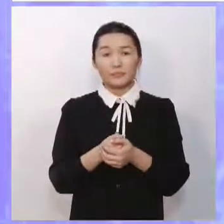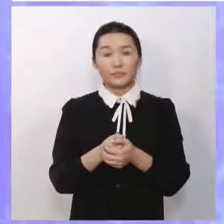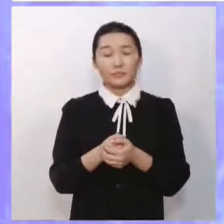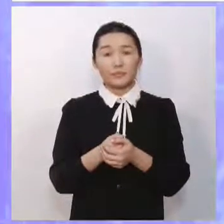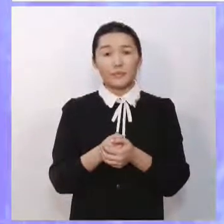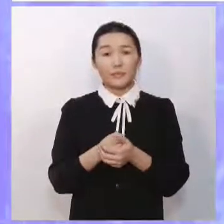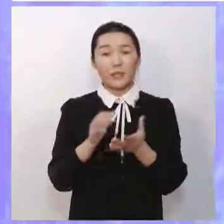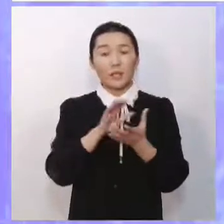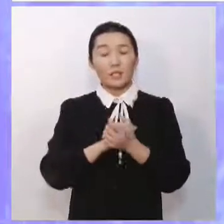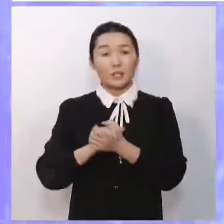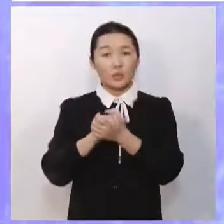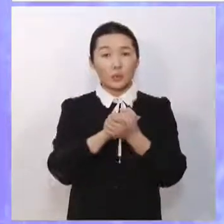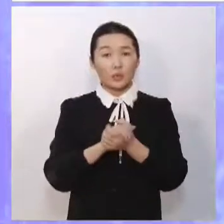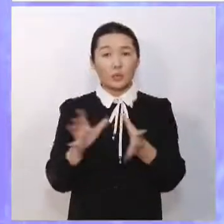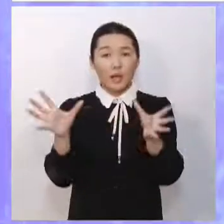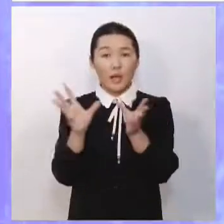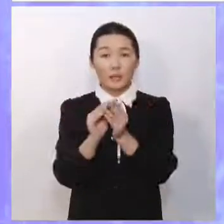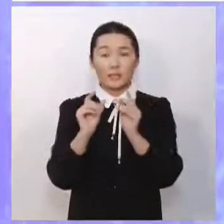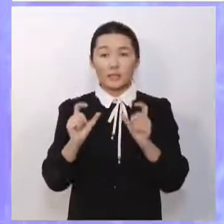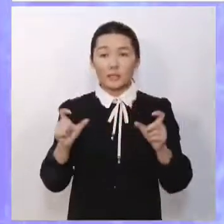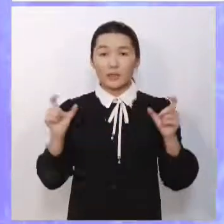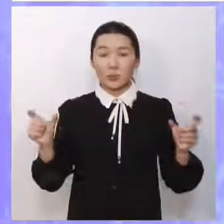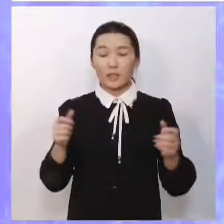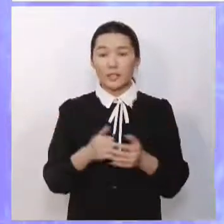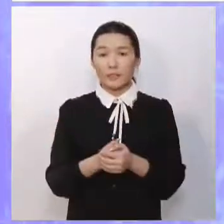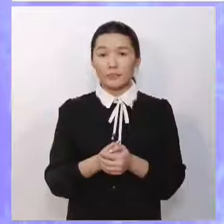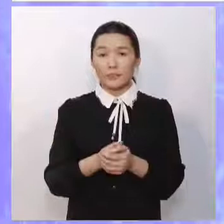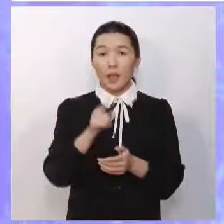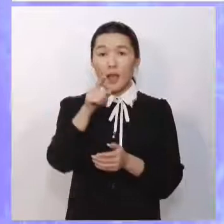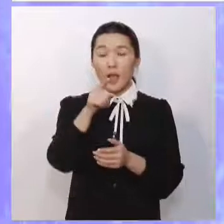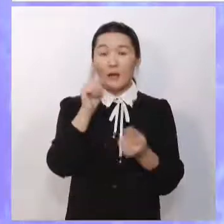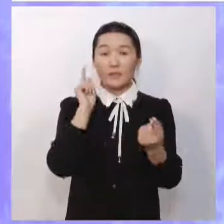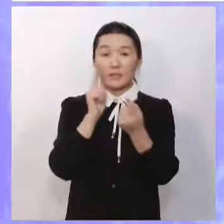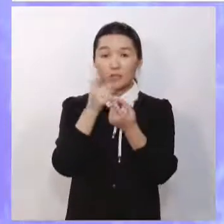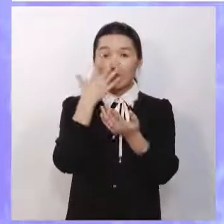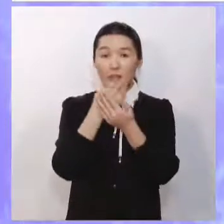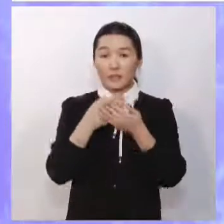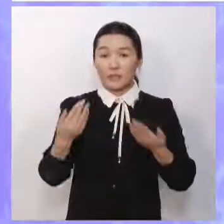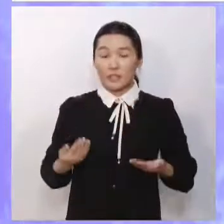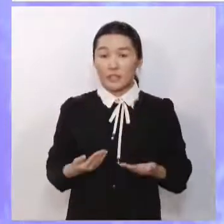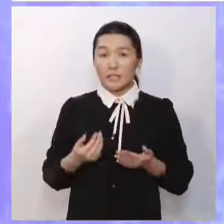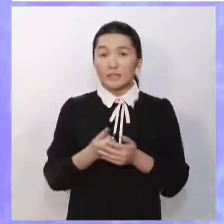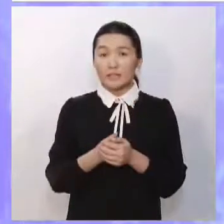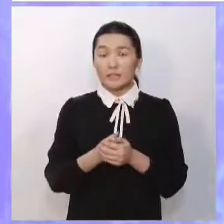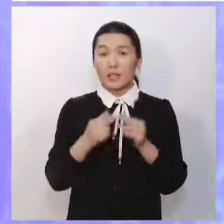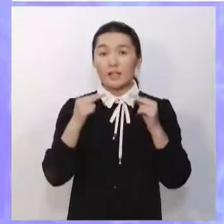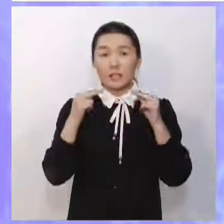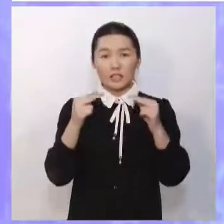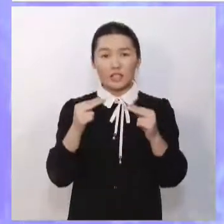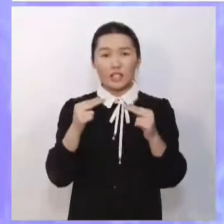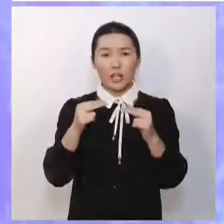дружба объединяет людей. А вы встречали в своей жизни проявление бескорыстной